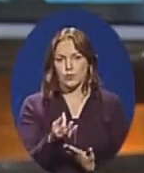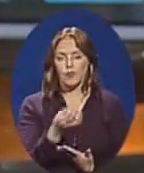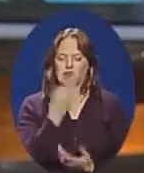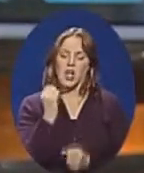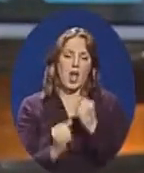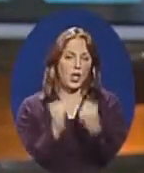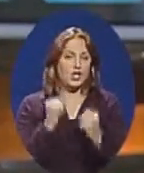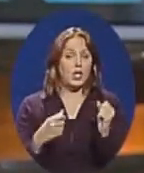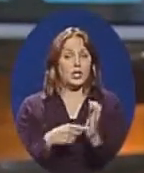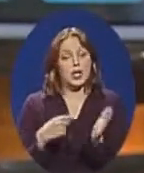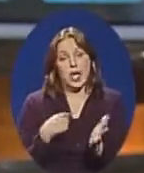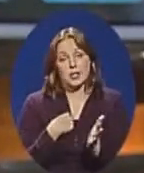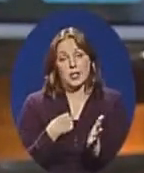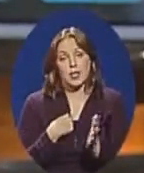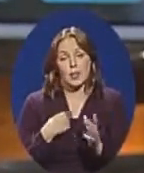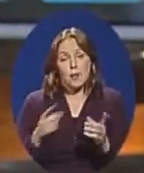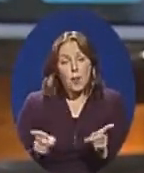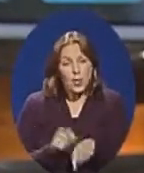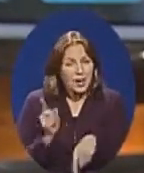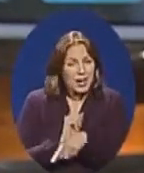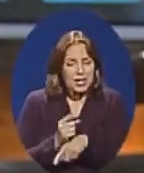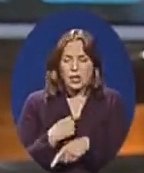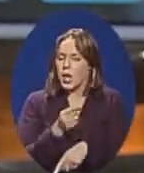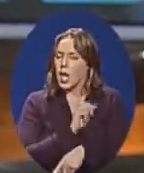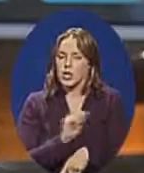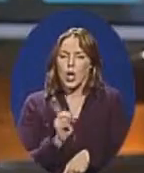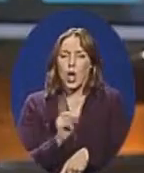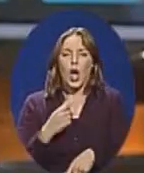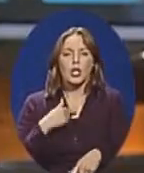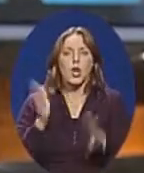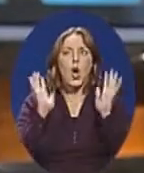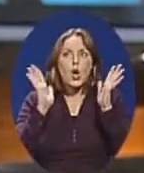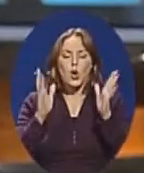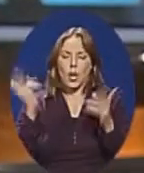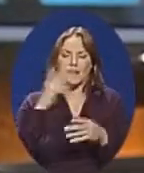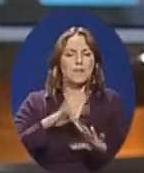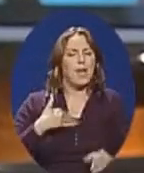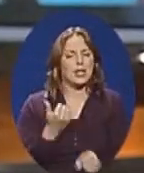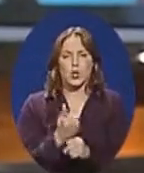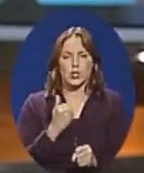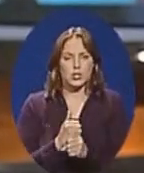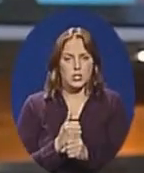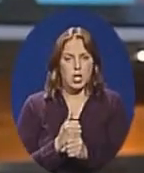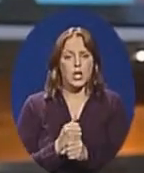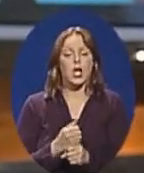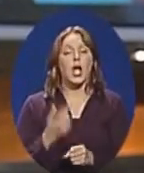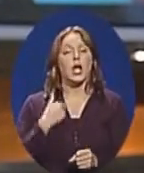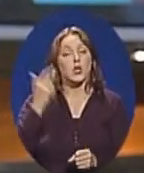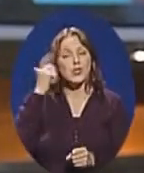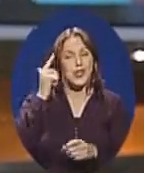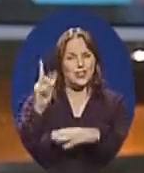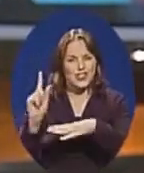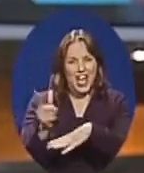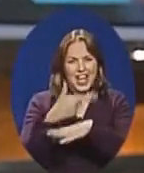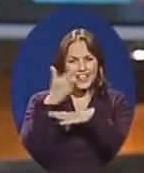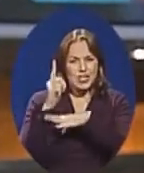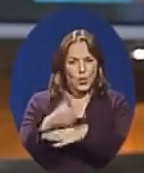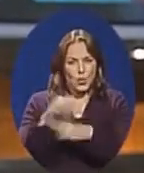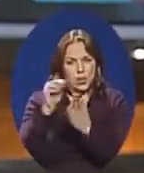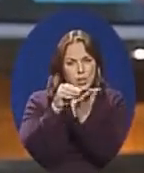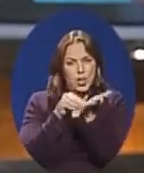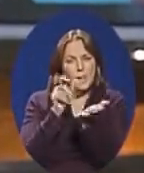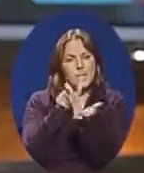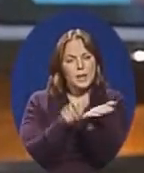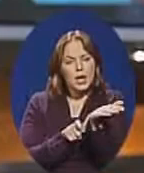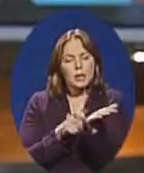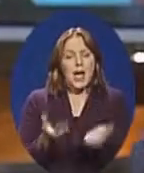שאלה קשה, משום שאני, באותם רגעים אני לא, אני בעצם לא כל כך מבין מה אני עושה. אני חושב שהתיעוד הזה, המילים בעצם עזרו